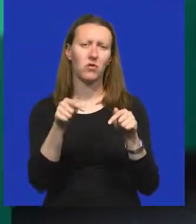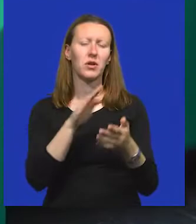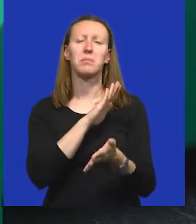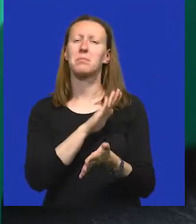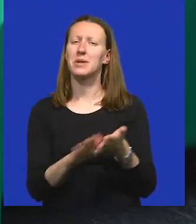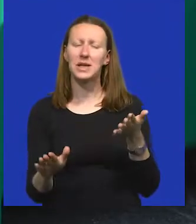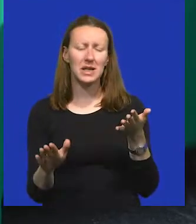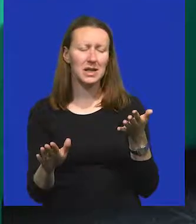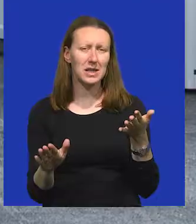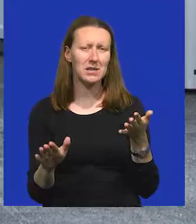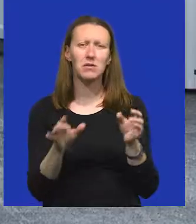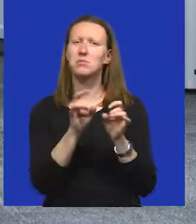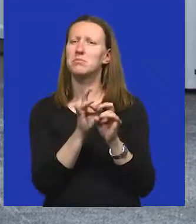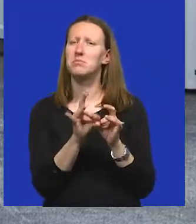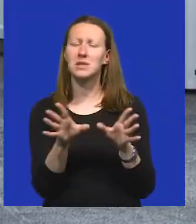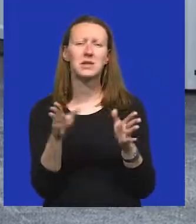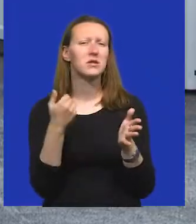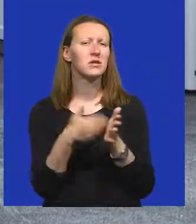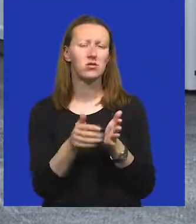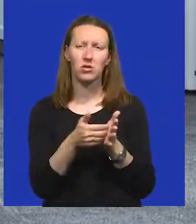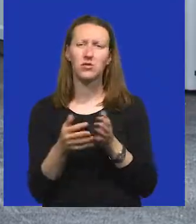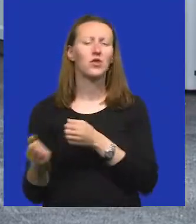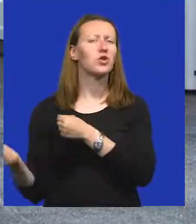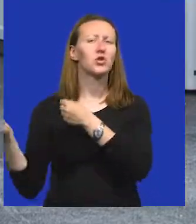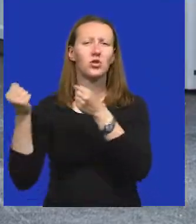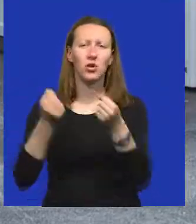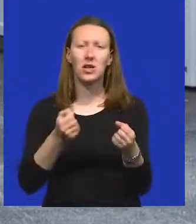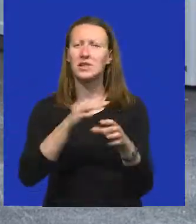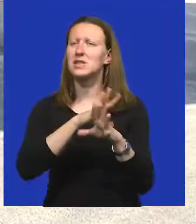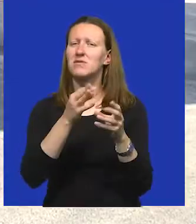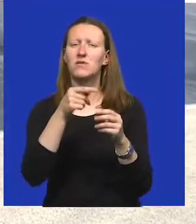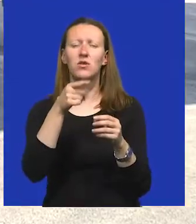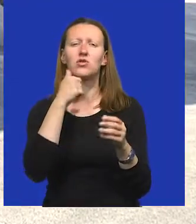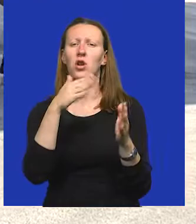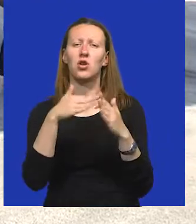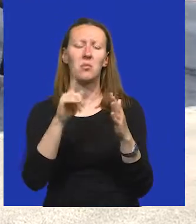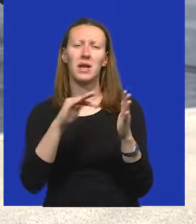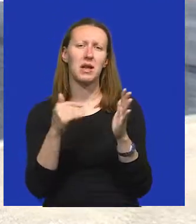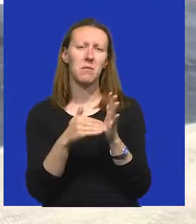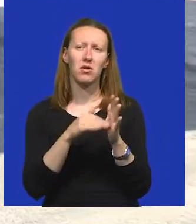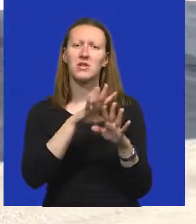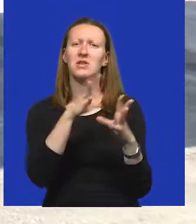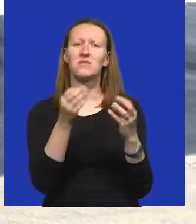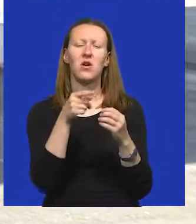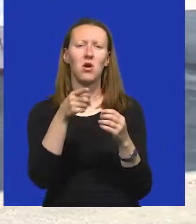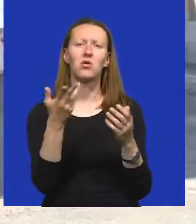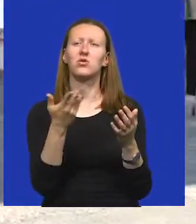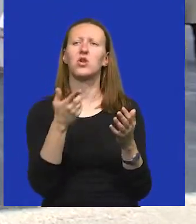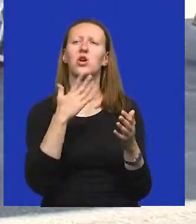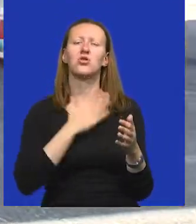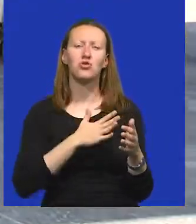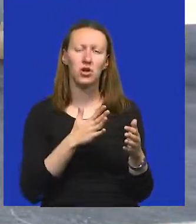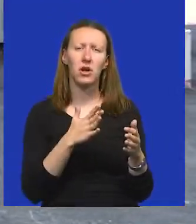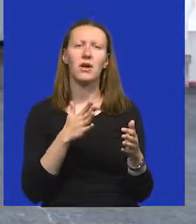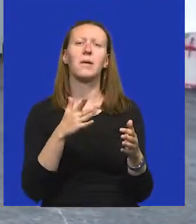qui gratuitamente, senza alcuna spesa, portare tutto quello che a casa non serve più, tutto quello che hanno,